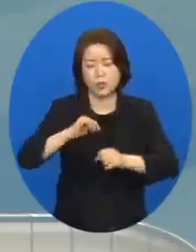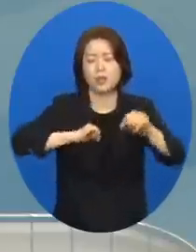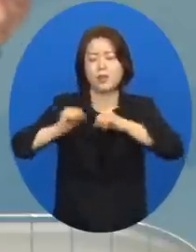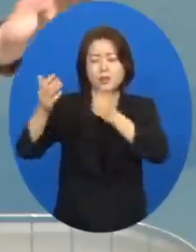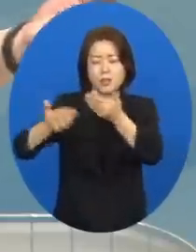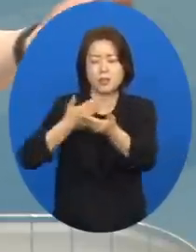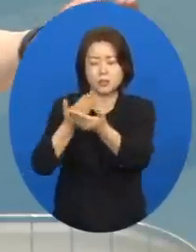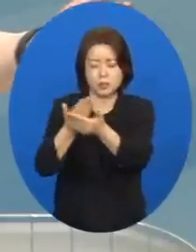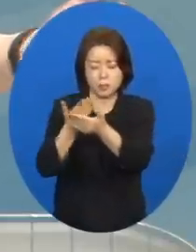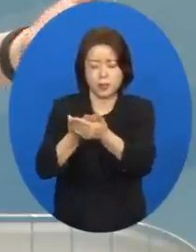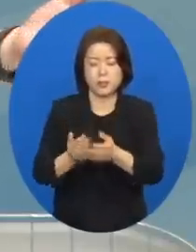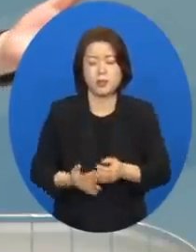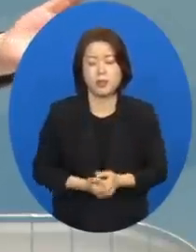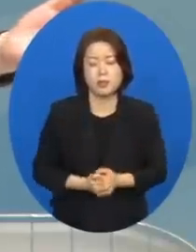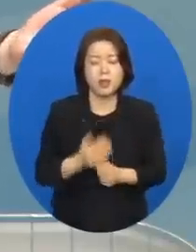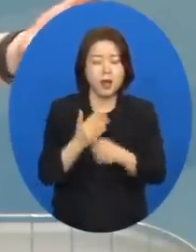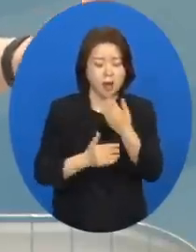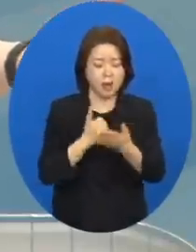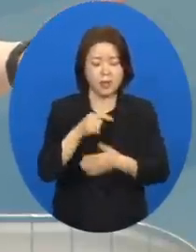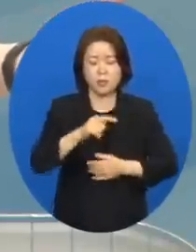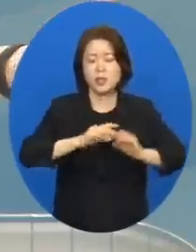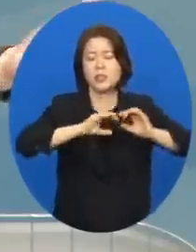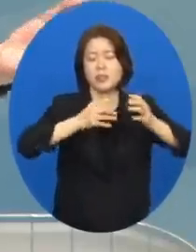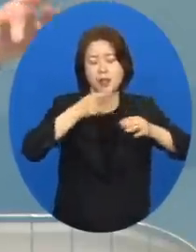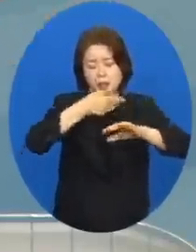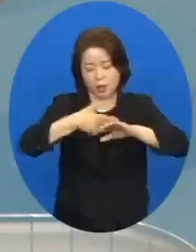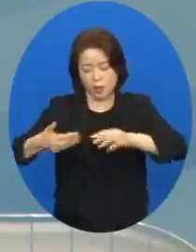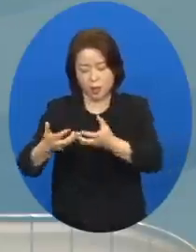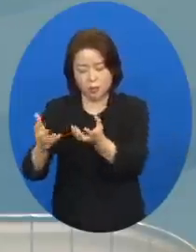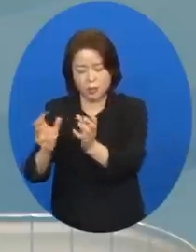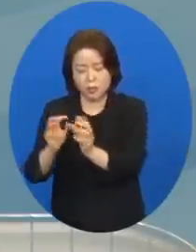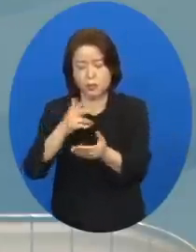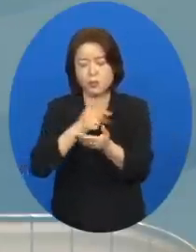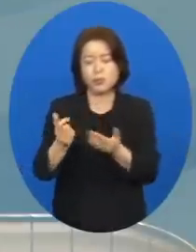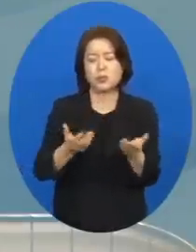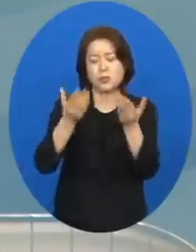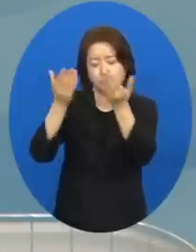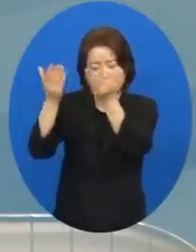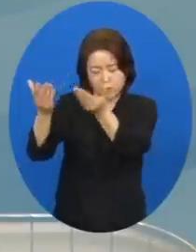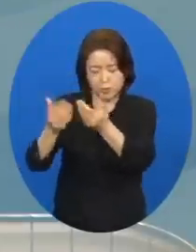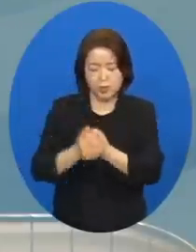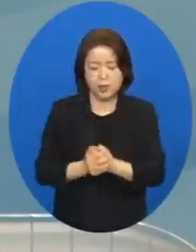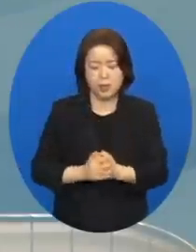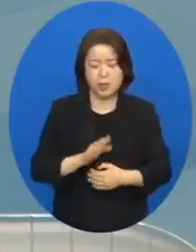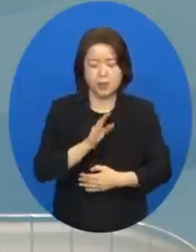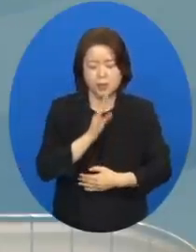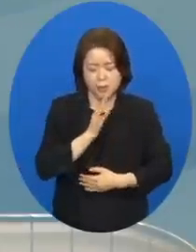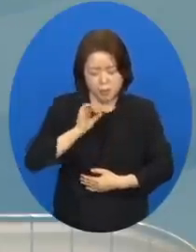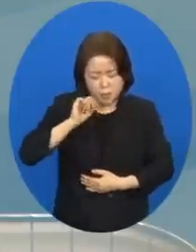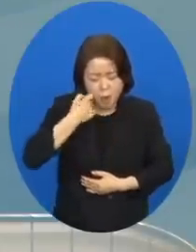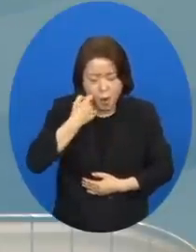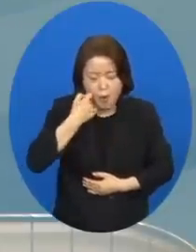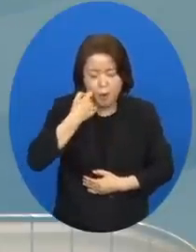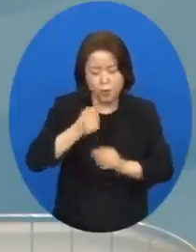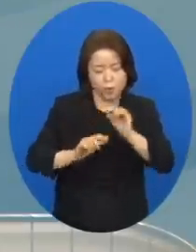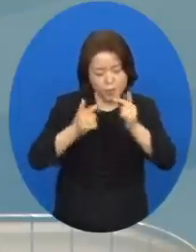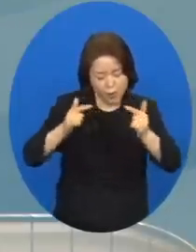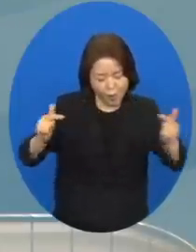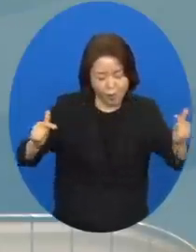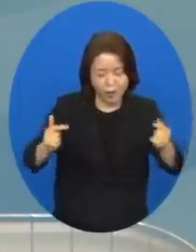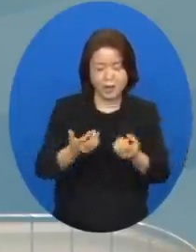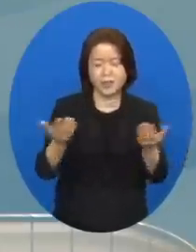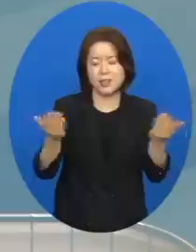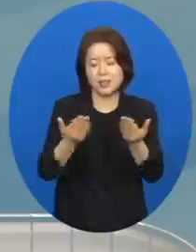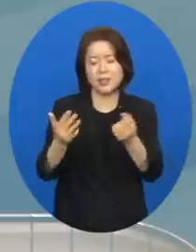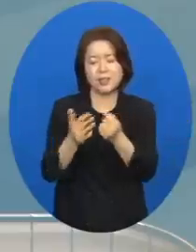주옵소서. 하나님, 이 나라와 민족을 주께 부탁합니다. 참 어렵고 여러 가지